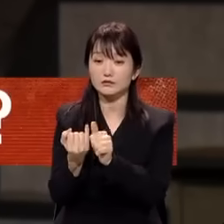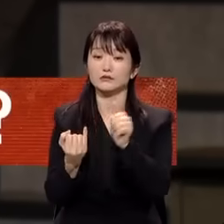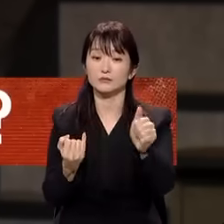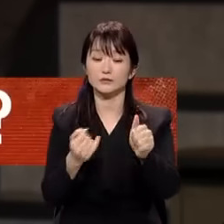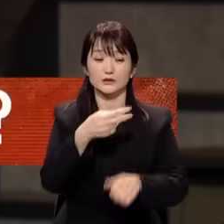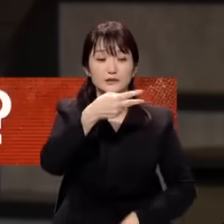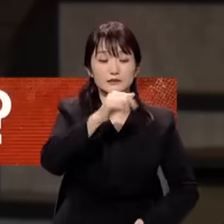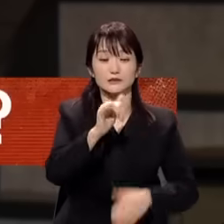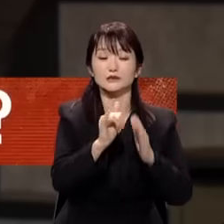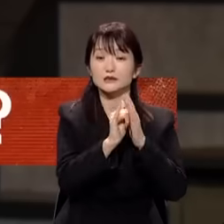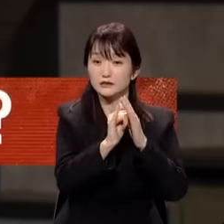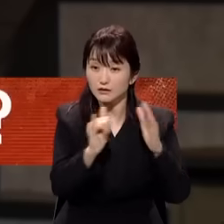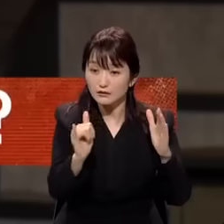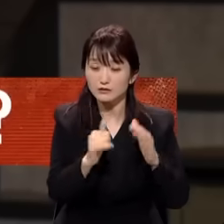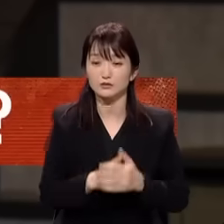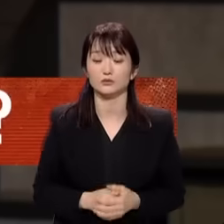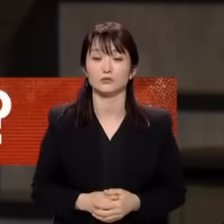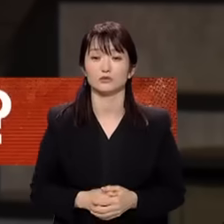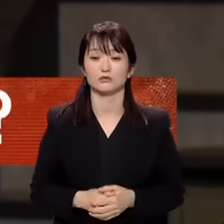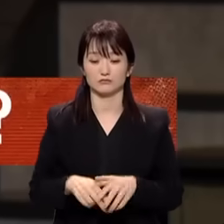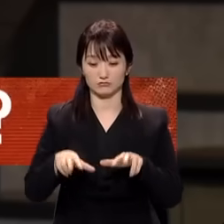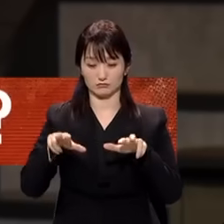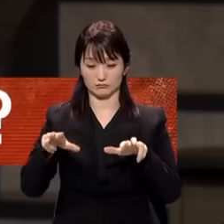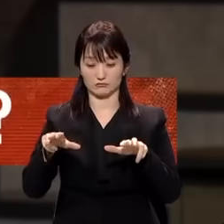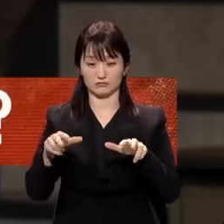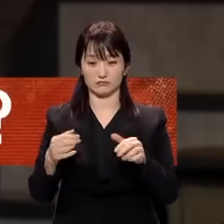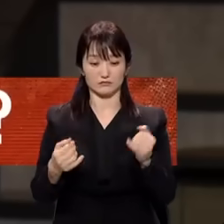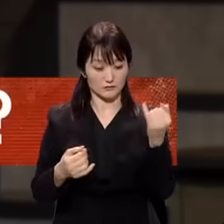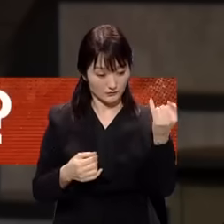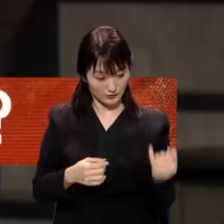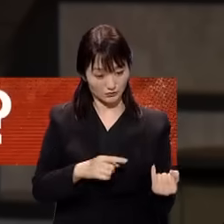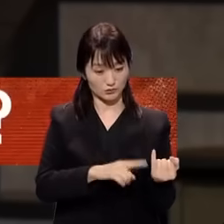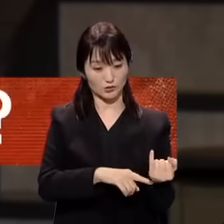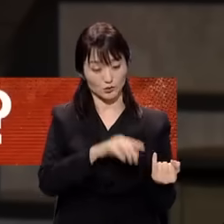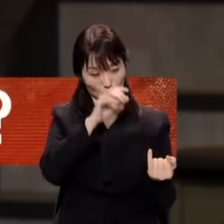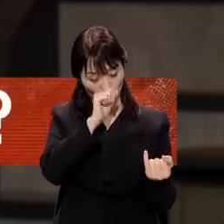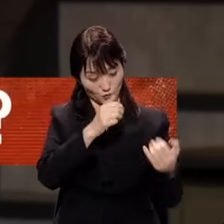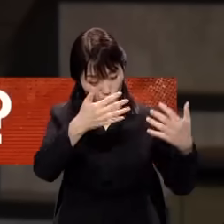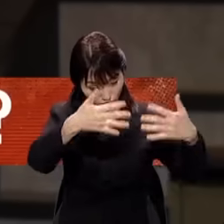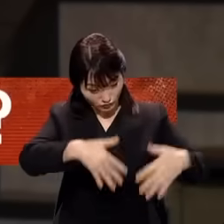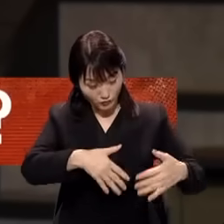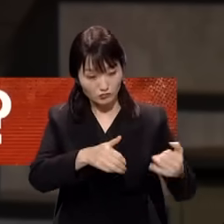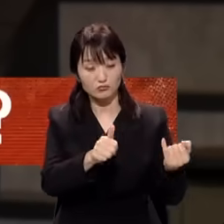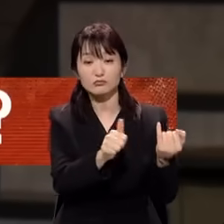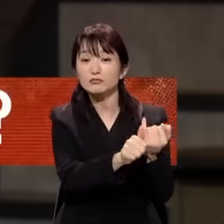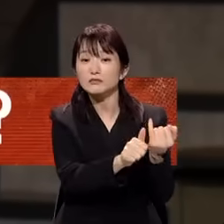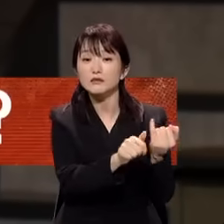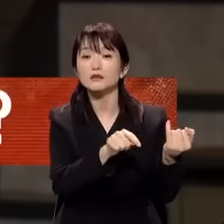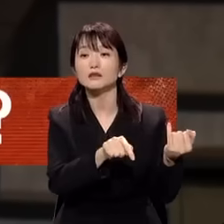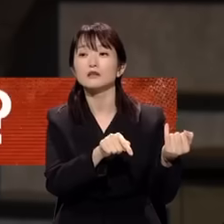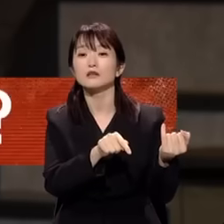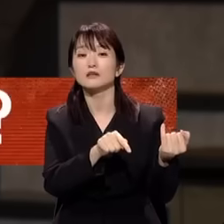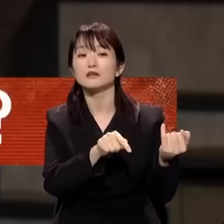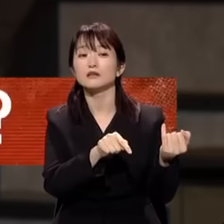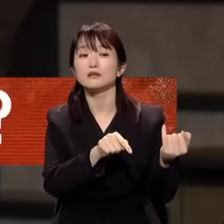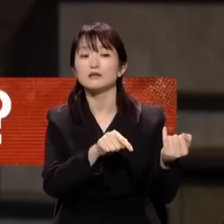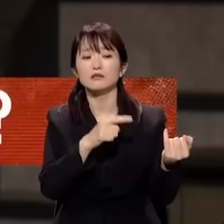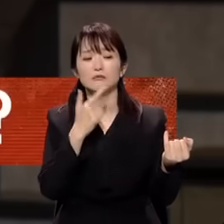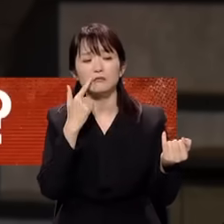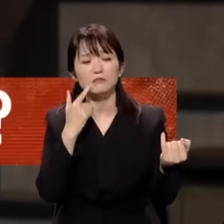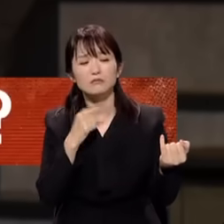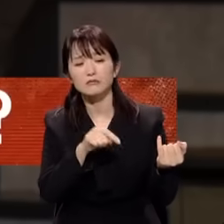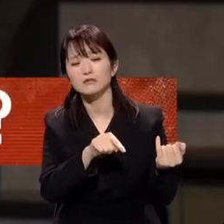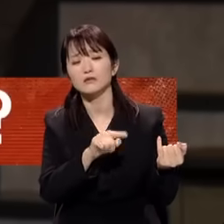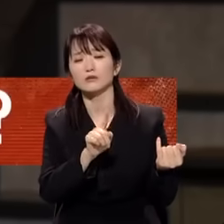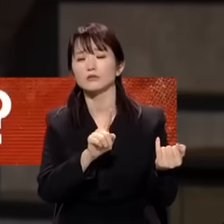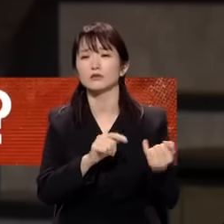그리고 시집인데 그걸 지금 와가지고 시누이가 좀 그렇게 좋게 결혼을 한다라고 해서 그것을 가지고 문제 삼으면 아마